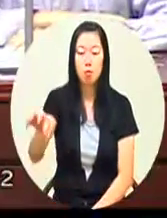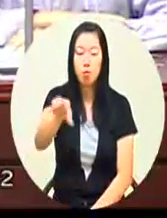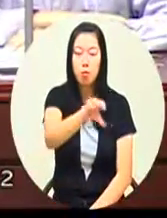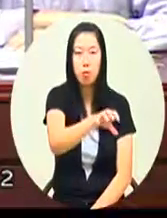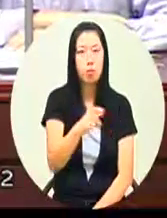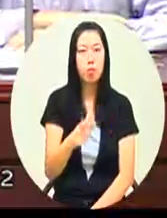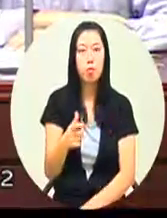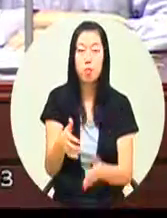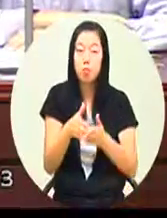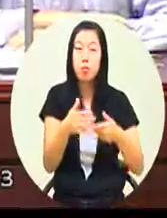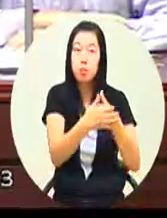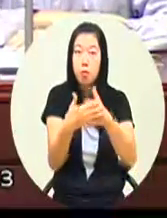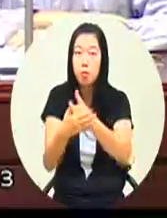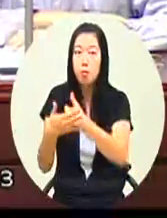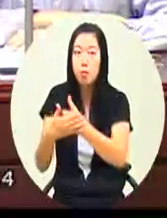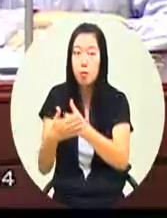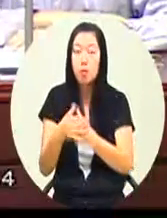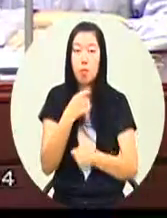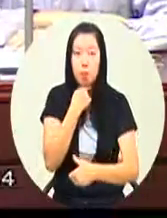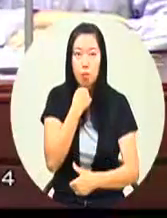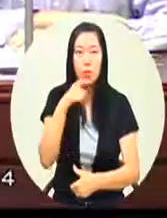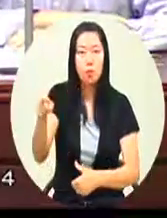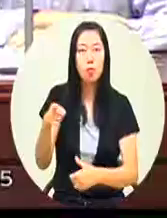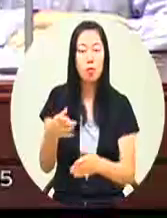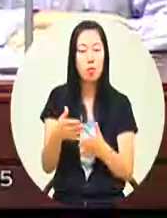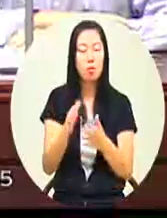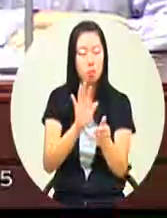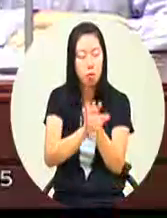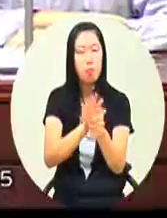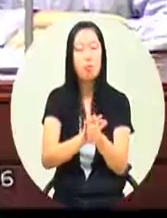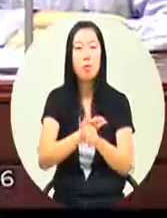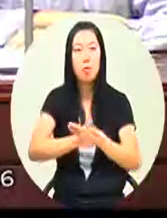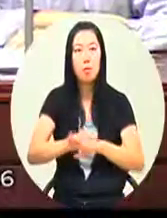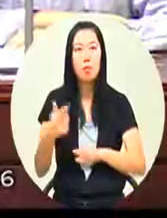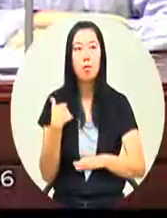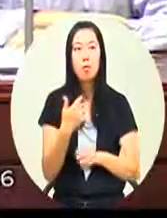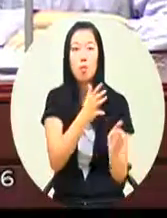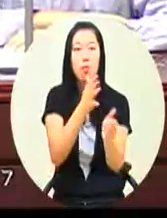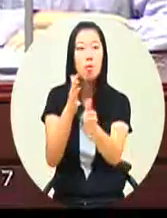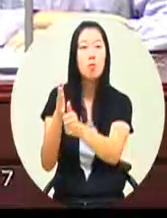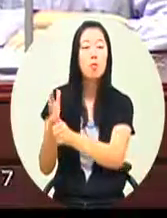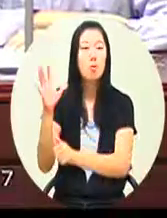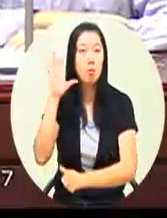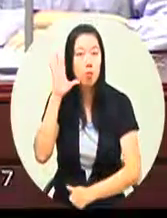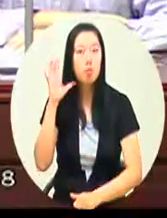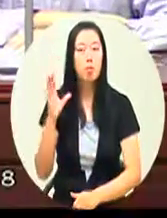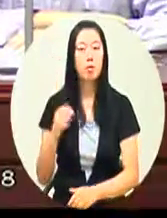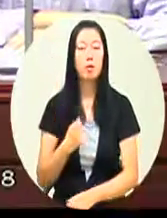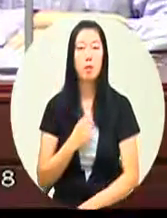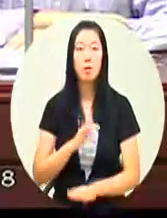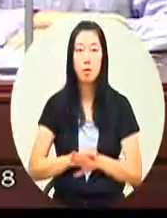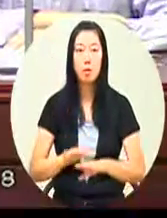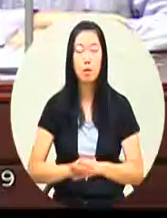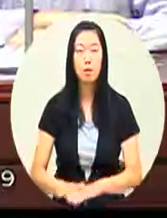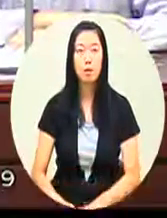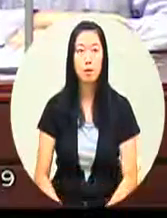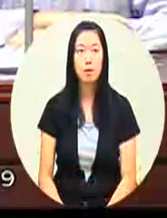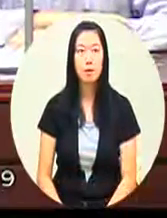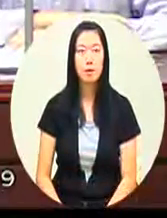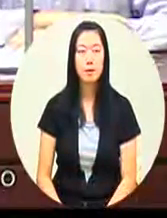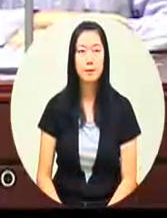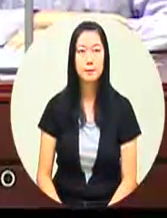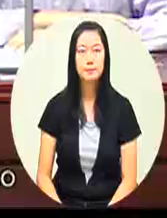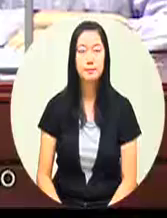去保护的，吼、哦，需要去保护，因会来保护啦。但是这要听大家意见。啊，另外就是甲议员报告的，因为咱有一